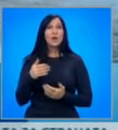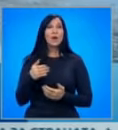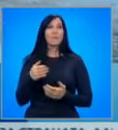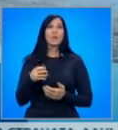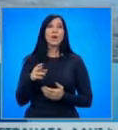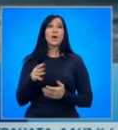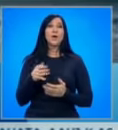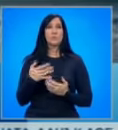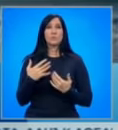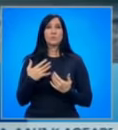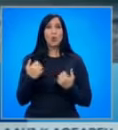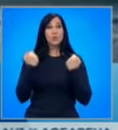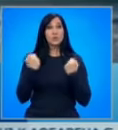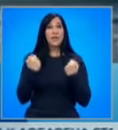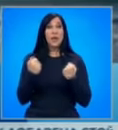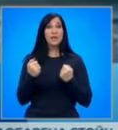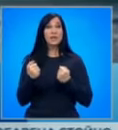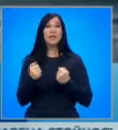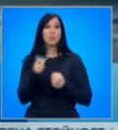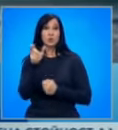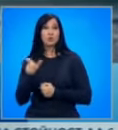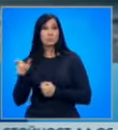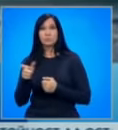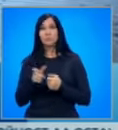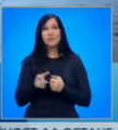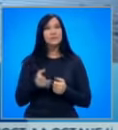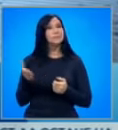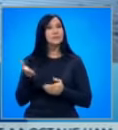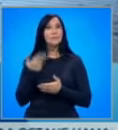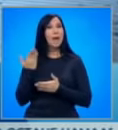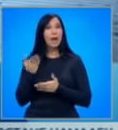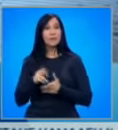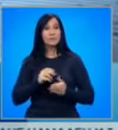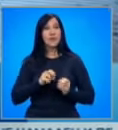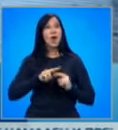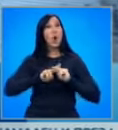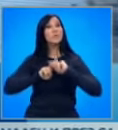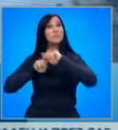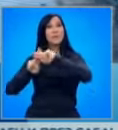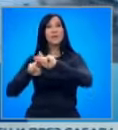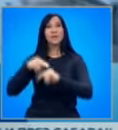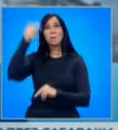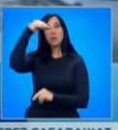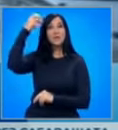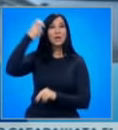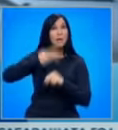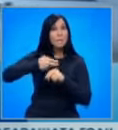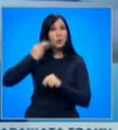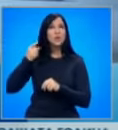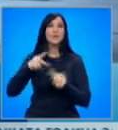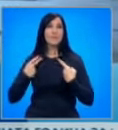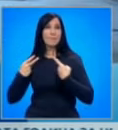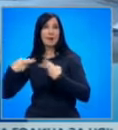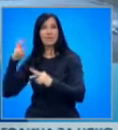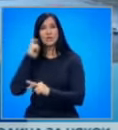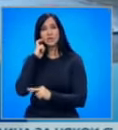патници кои што беа хоспитализирани во бугарската болница денеска се префрлени тука во Скопје. Од тоа